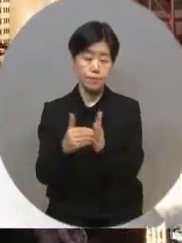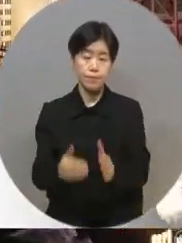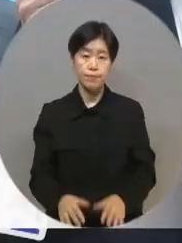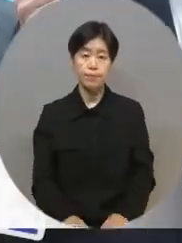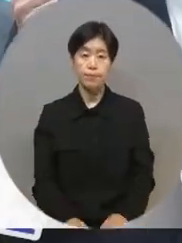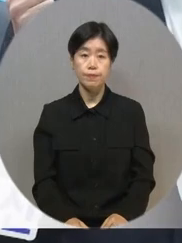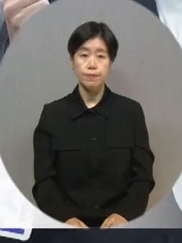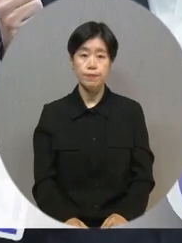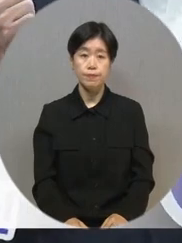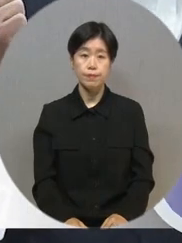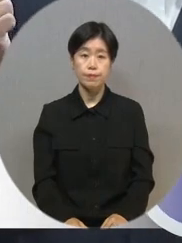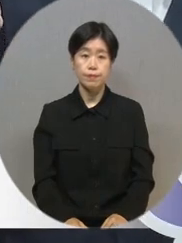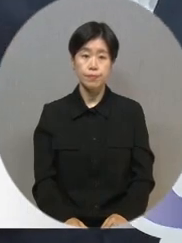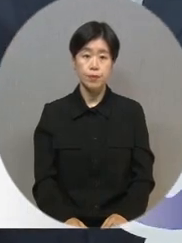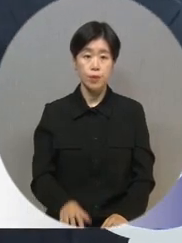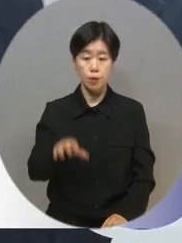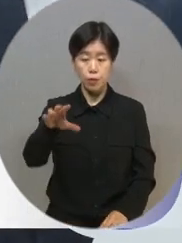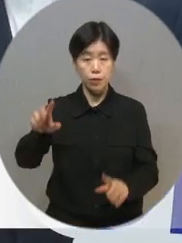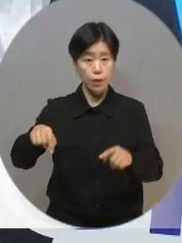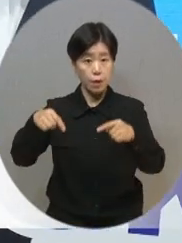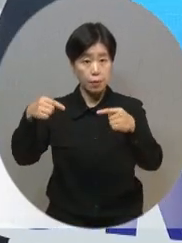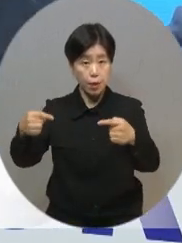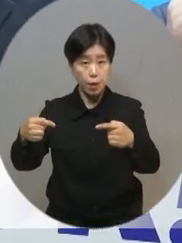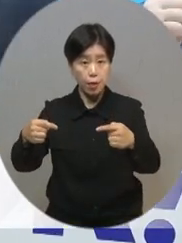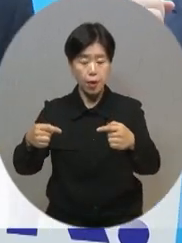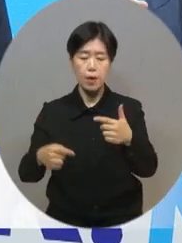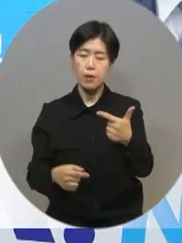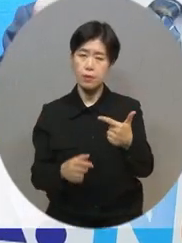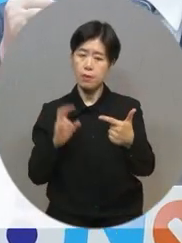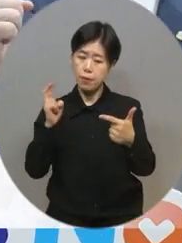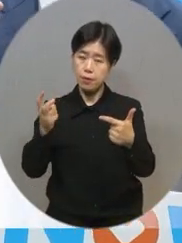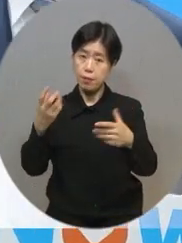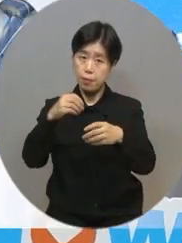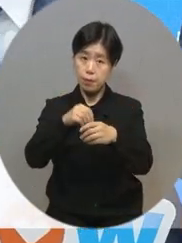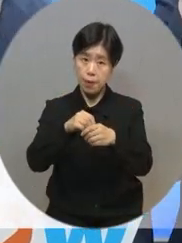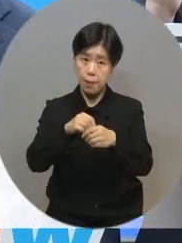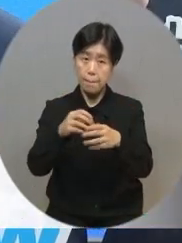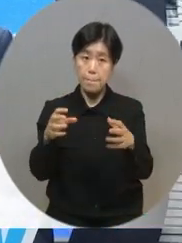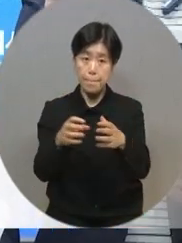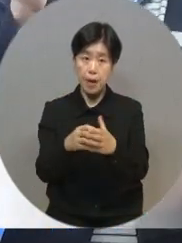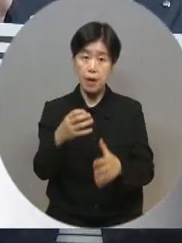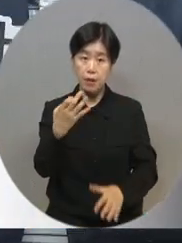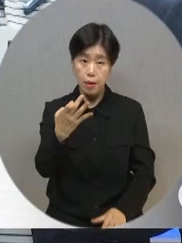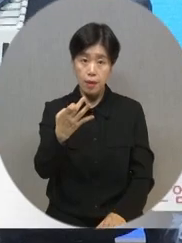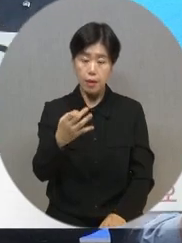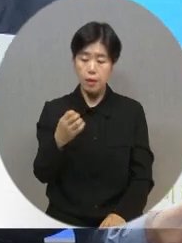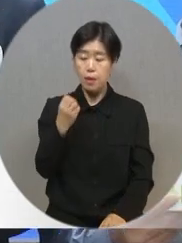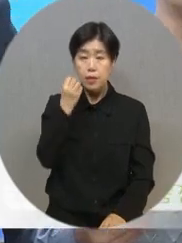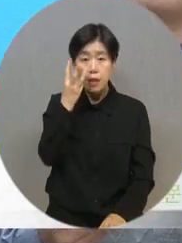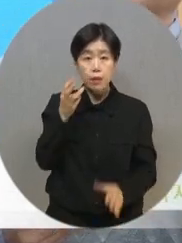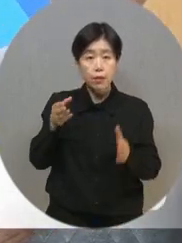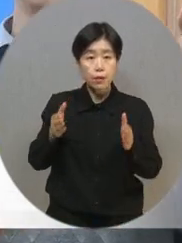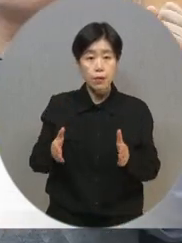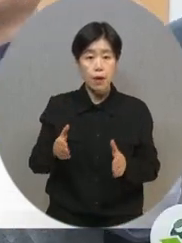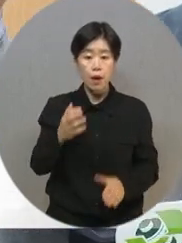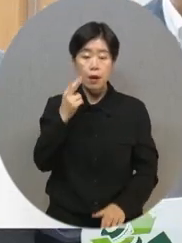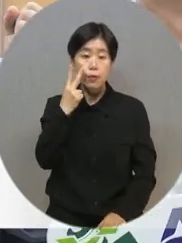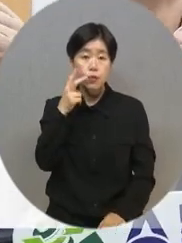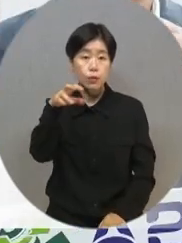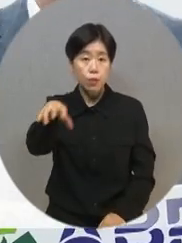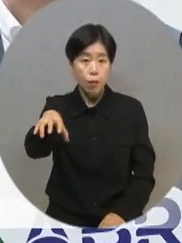있습니다. 서밋에 참여하는 6개 기업을 포함한 14개 사는 지난 3개월간 실리콘밸리